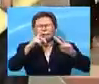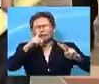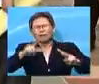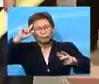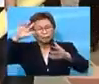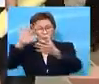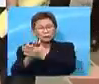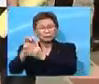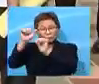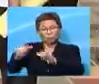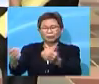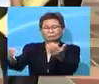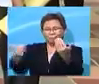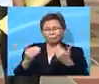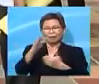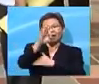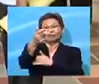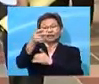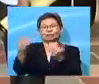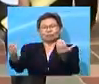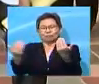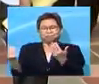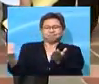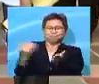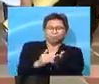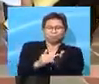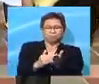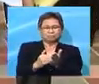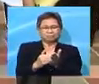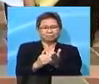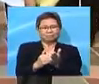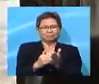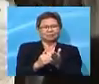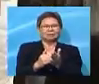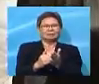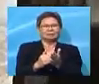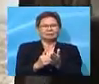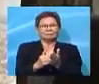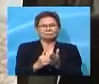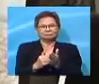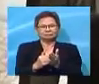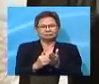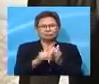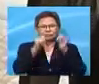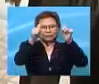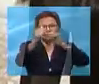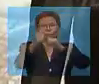kini mampu mengembalikan Fem sebagai badan induk sukan nombor satu